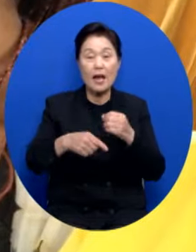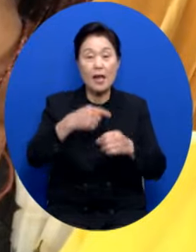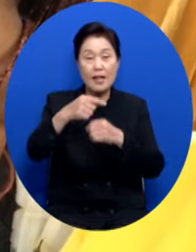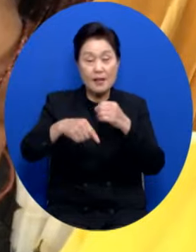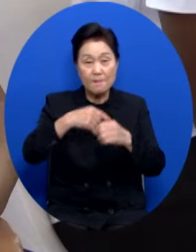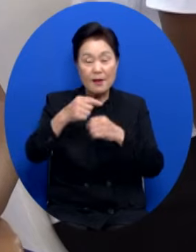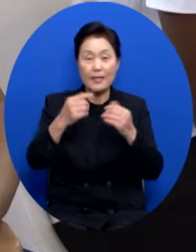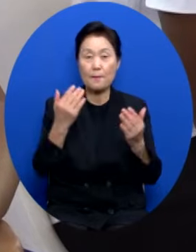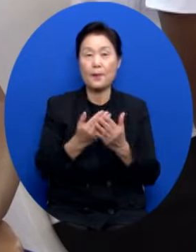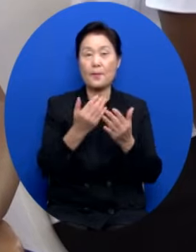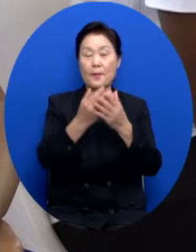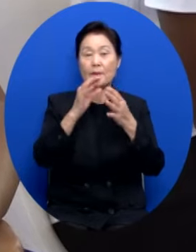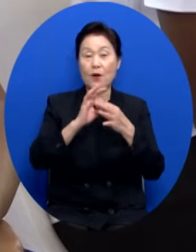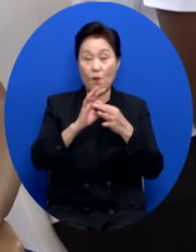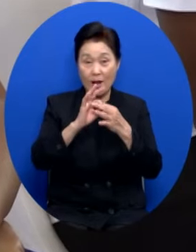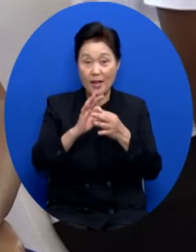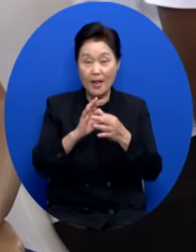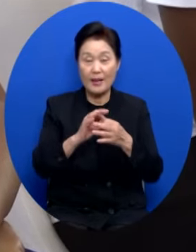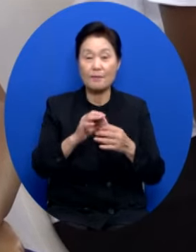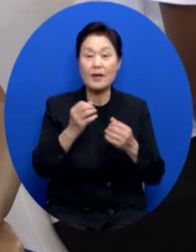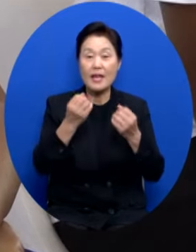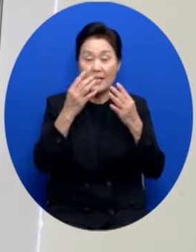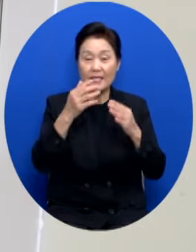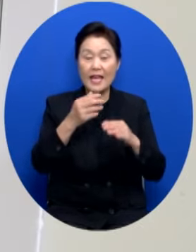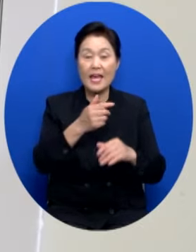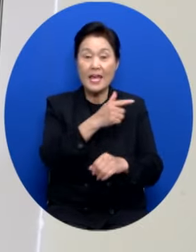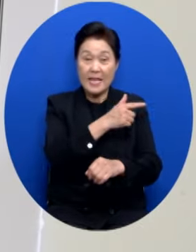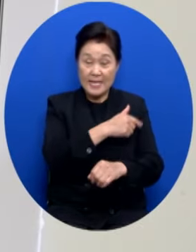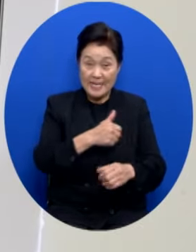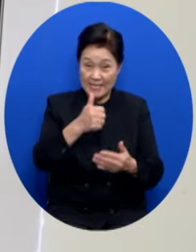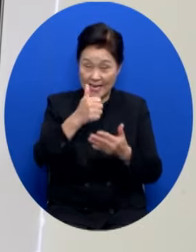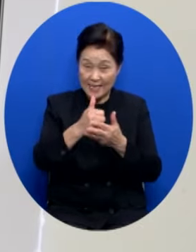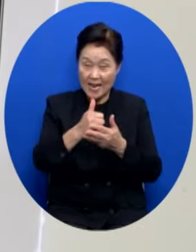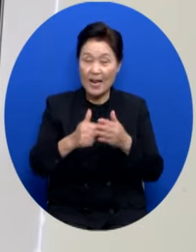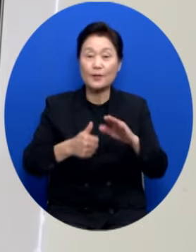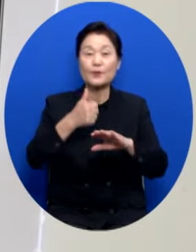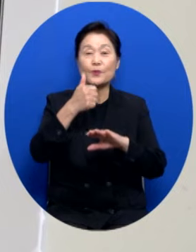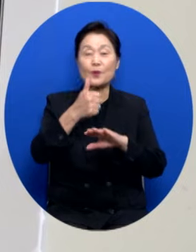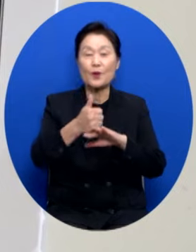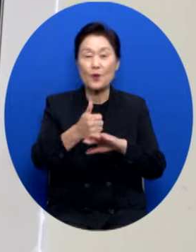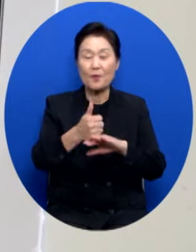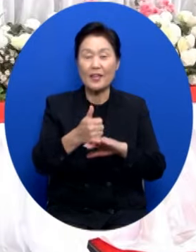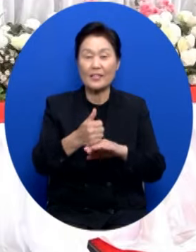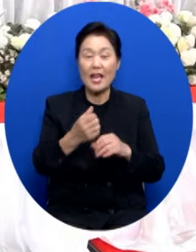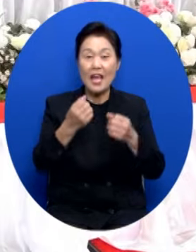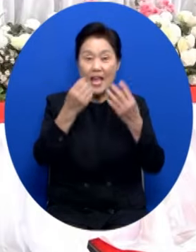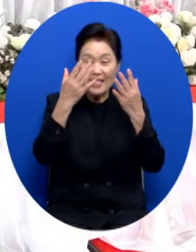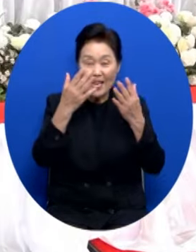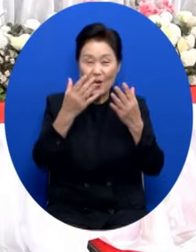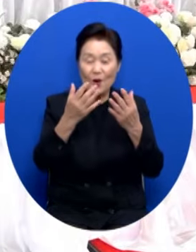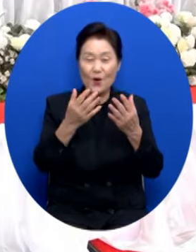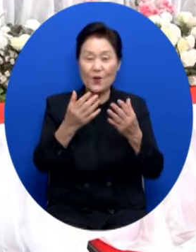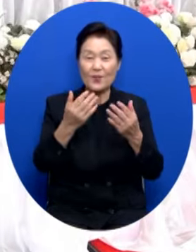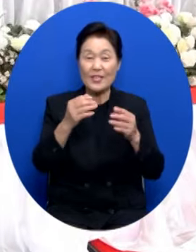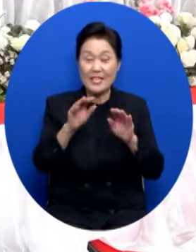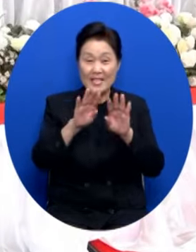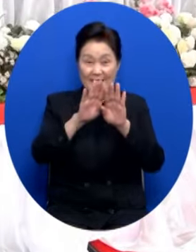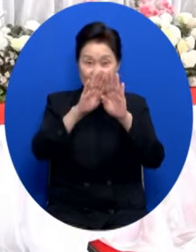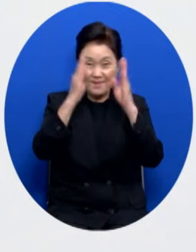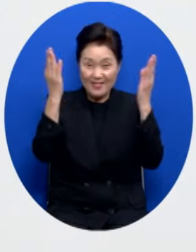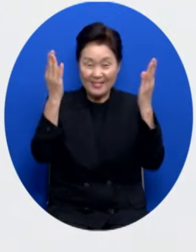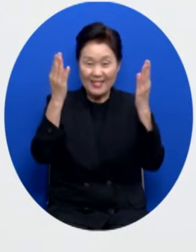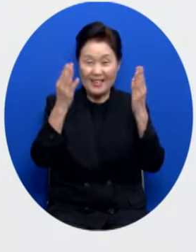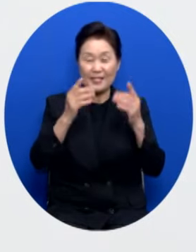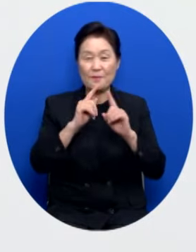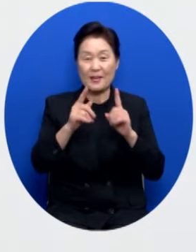성장하는 관계라며 이번 신임 이사장 취임식으로 UAUT가 새로운 장을 연 것을 축하한다고 말했습니다.